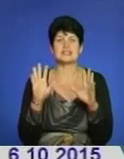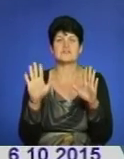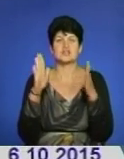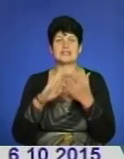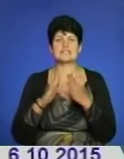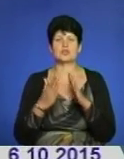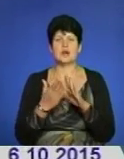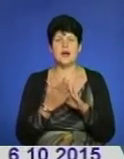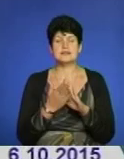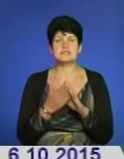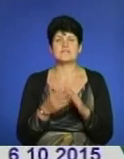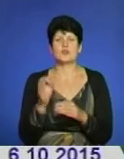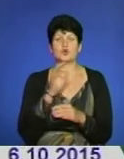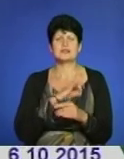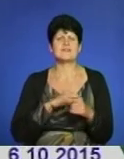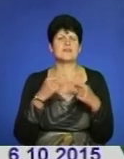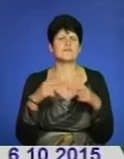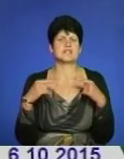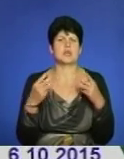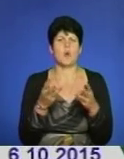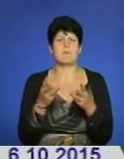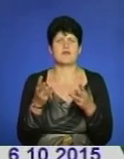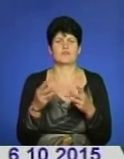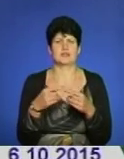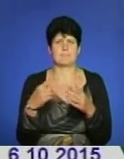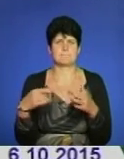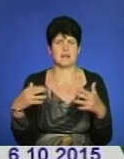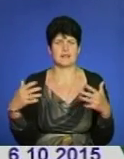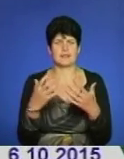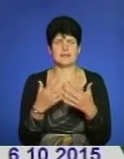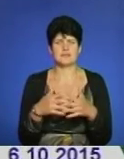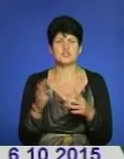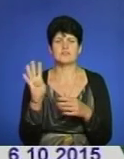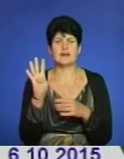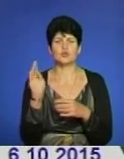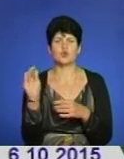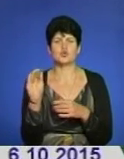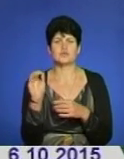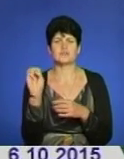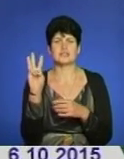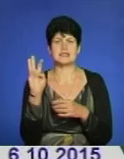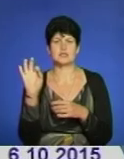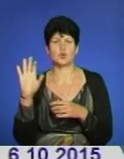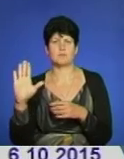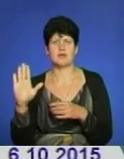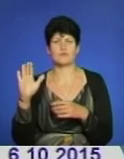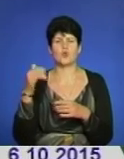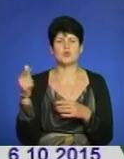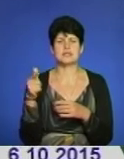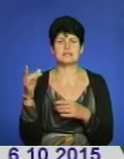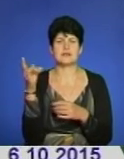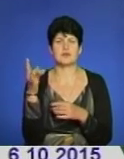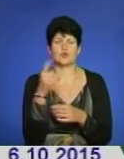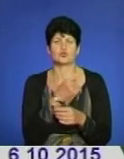ситуацій, пов'язаних з використанням різноманітних опалювальних приладів. Зокрема, 4 жовтня о 13:05 до Гусятинської